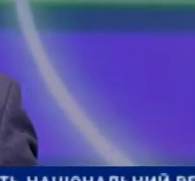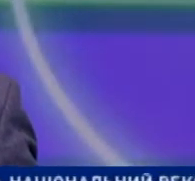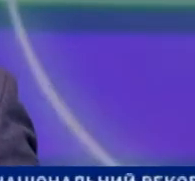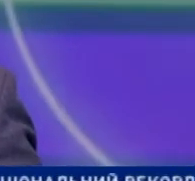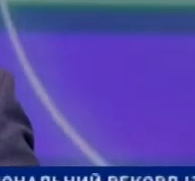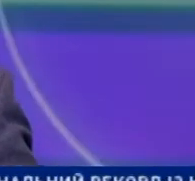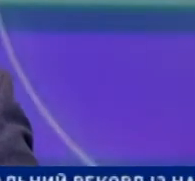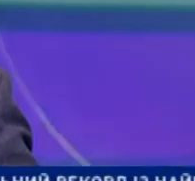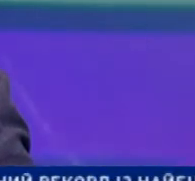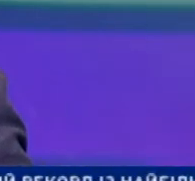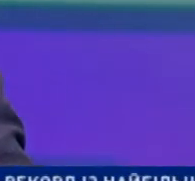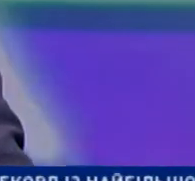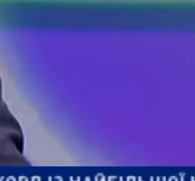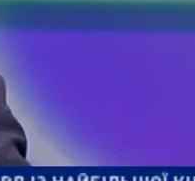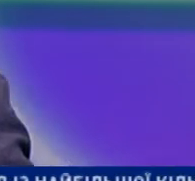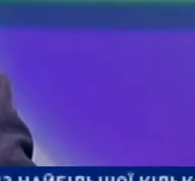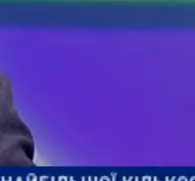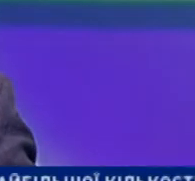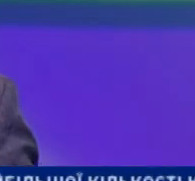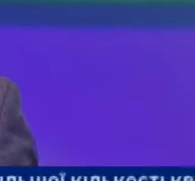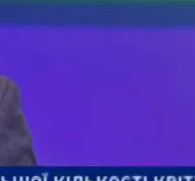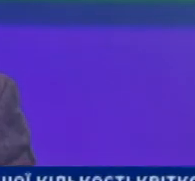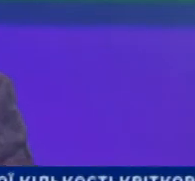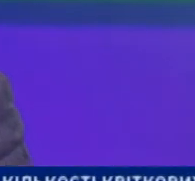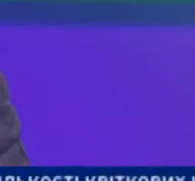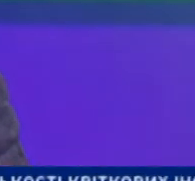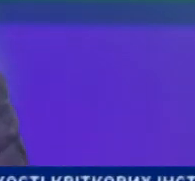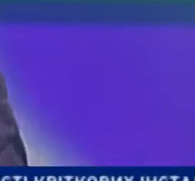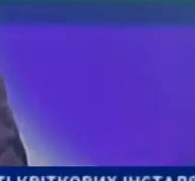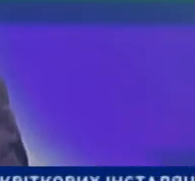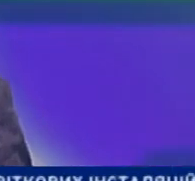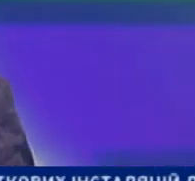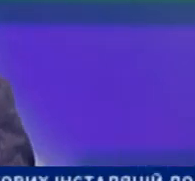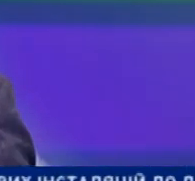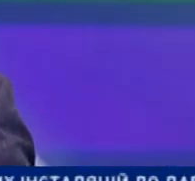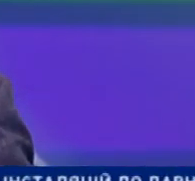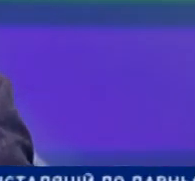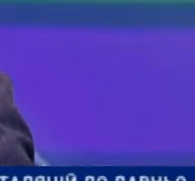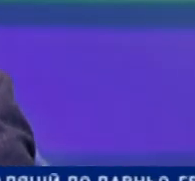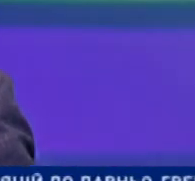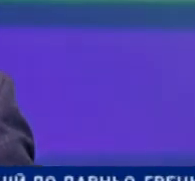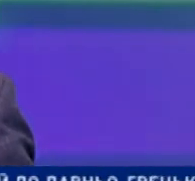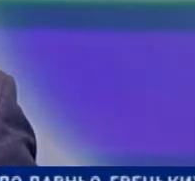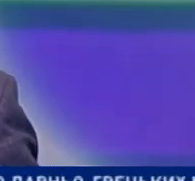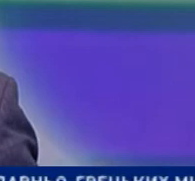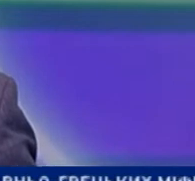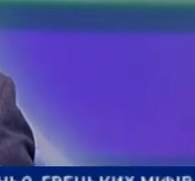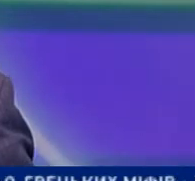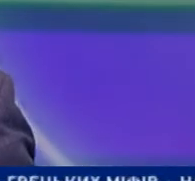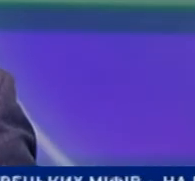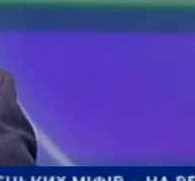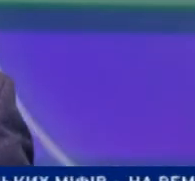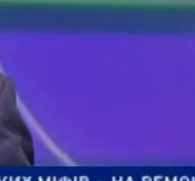тепломережі. Комунікації перекладають не по кілька метрів, а цілими кварталами. Цьогоріч планують оновити понад 130 кілометрів